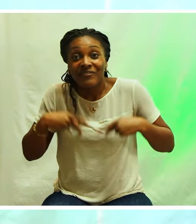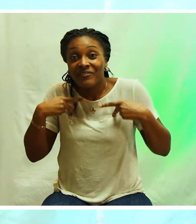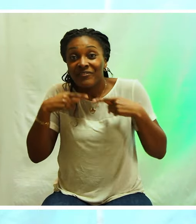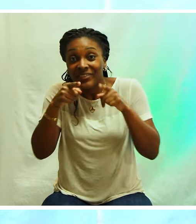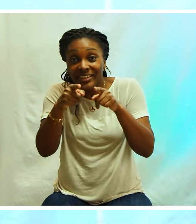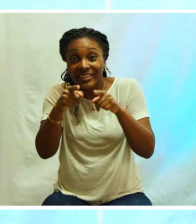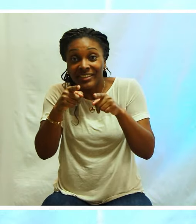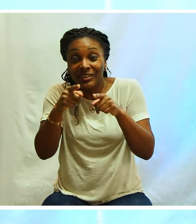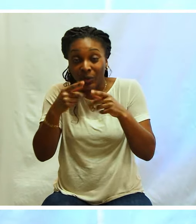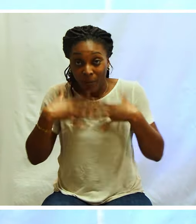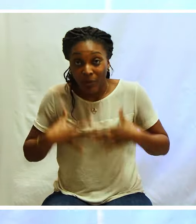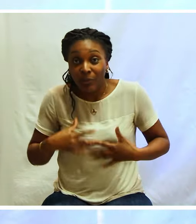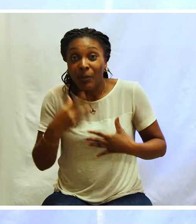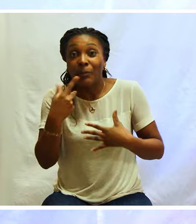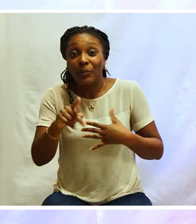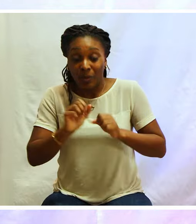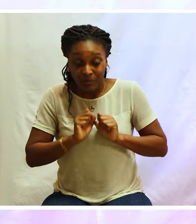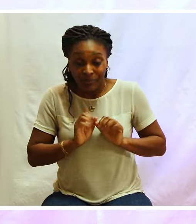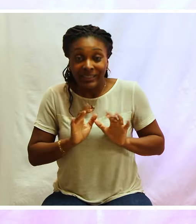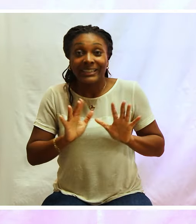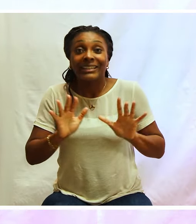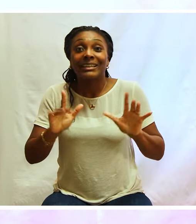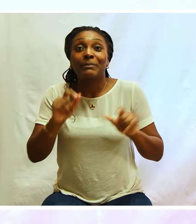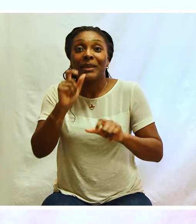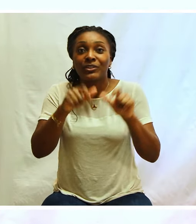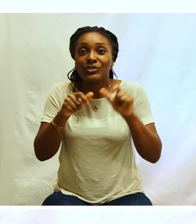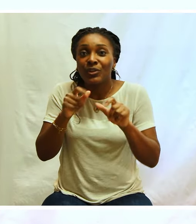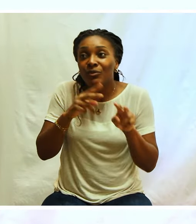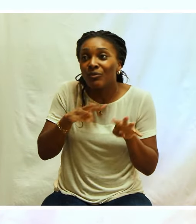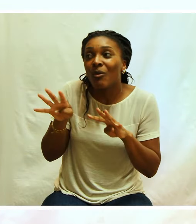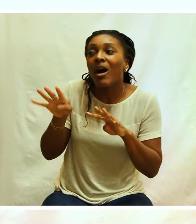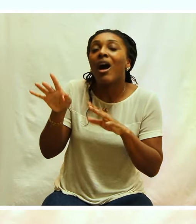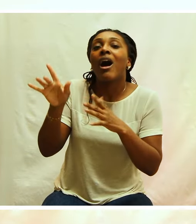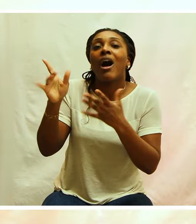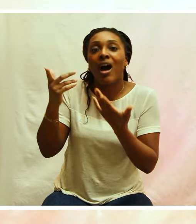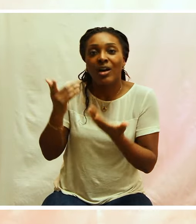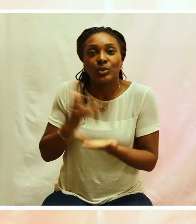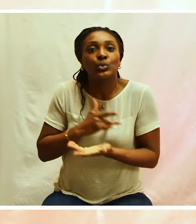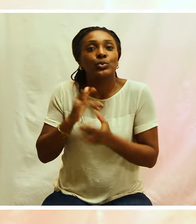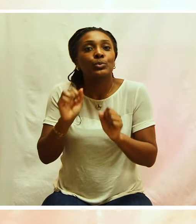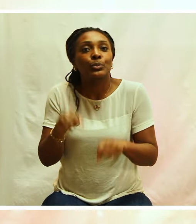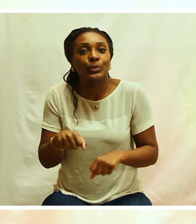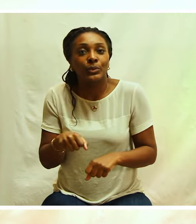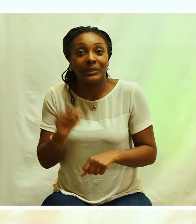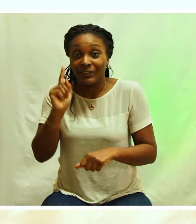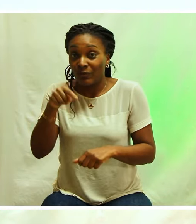pour les autres. Et pour cela, il faut que tu apprécies ce que Dieu t'a donné à vivre.